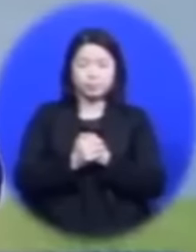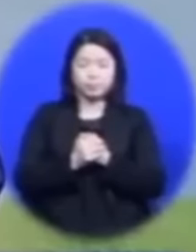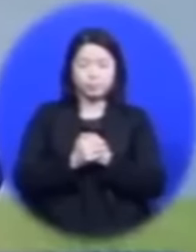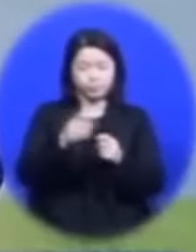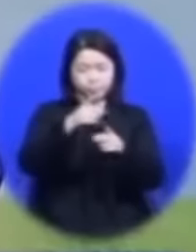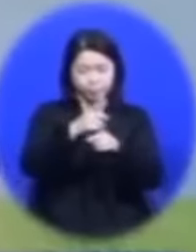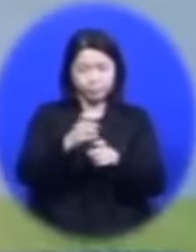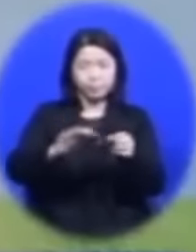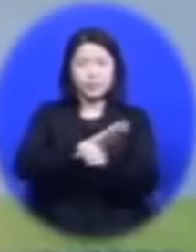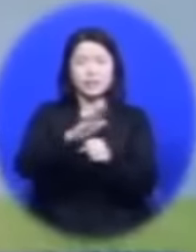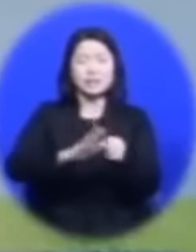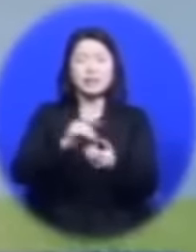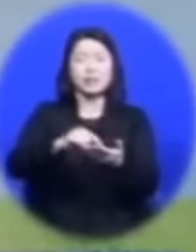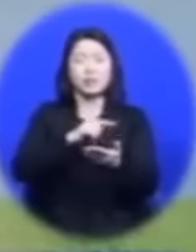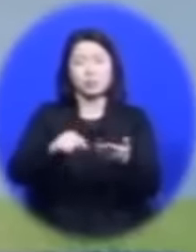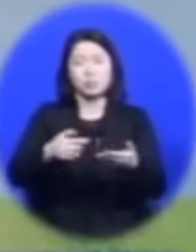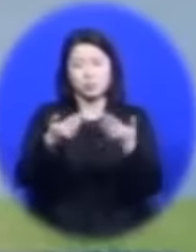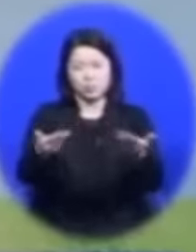원수를 사랑으로 갚으라.